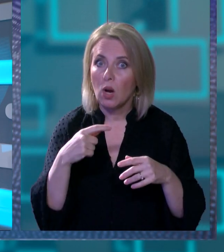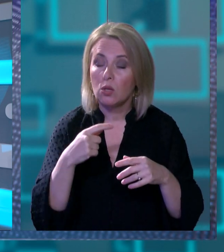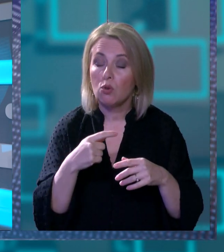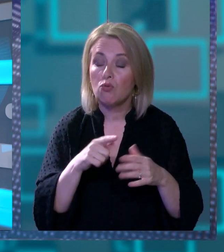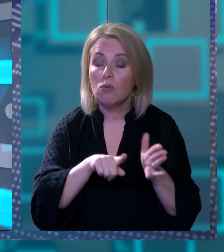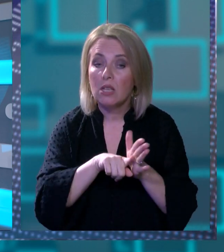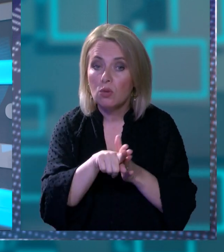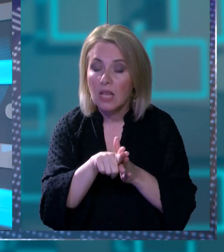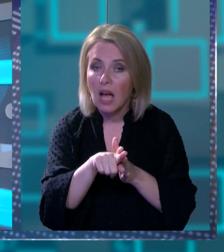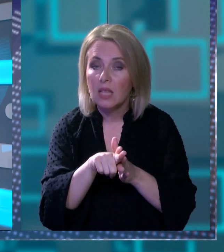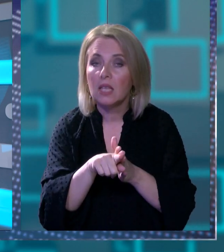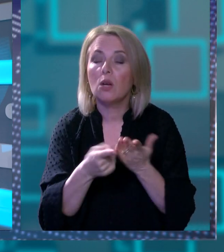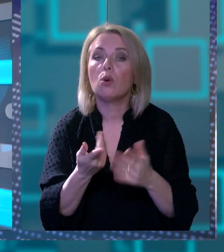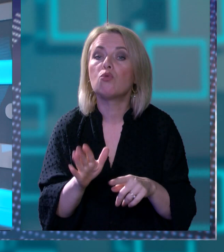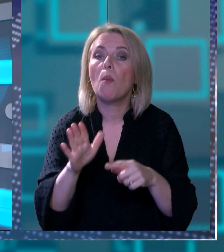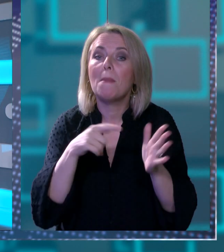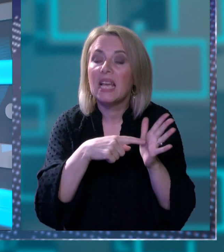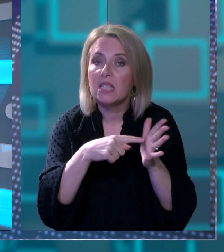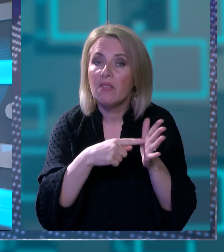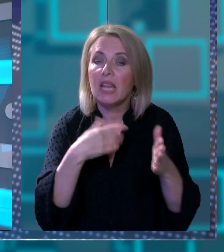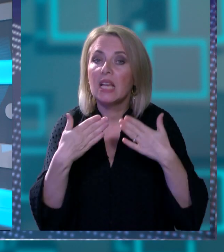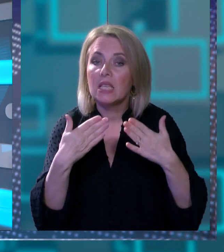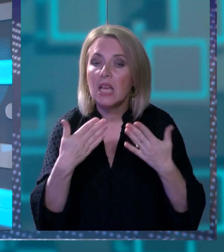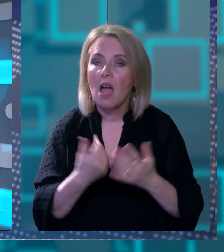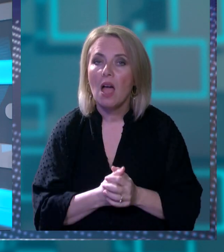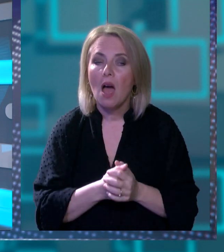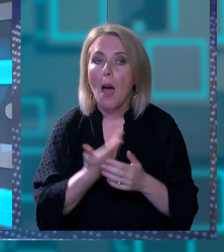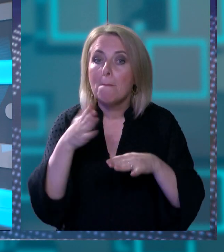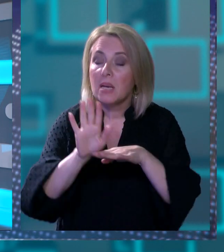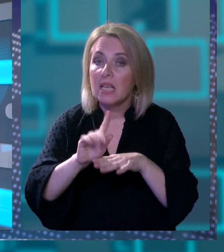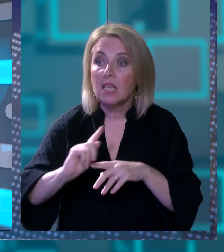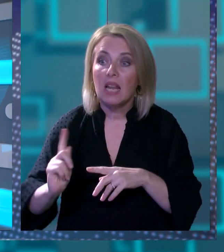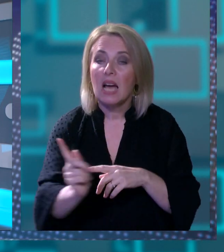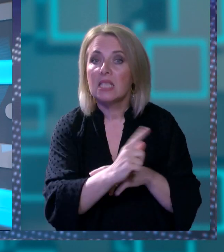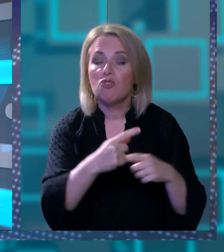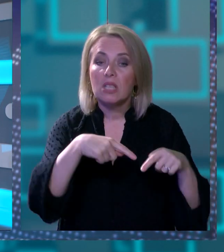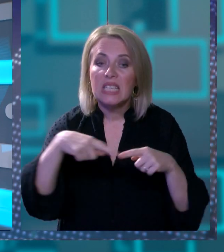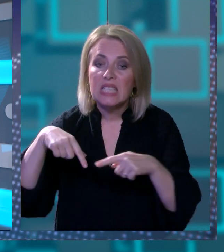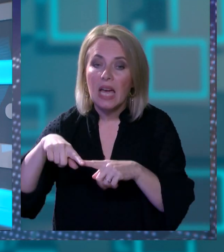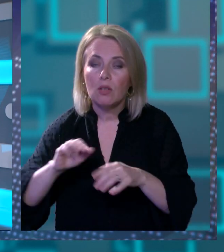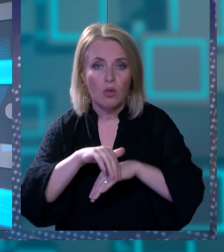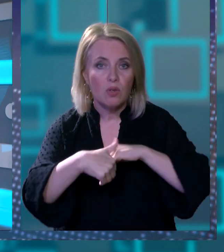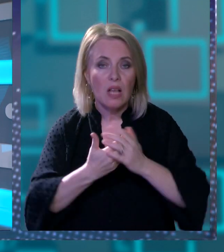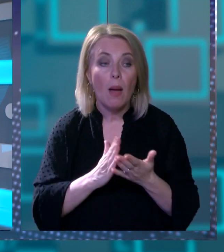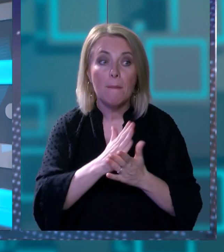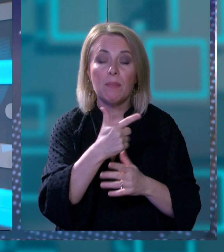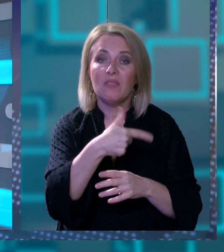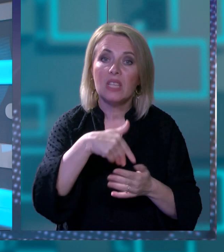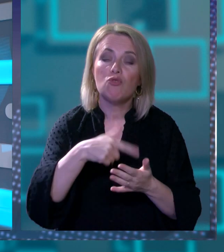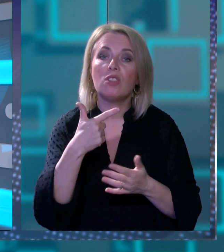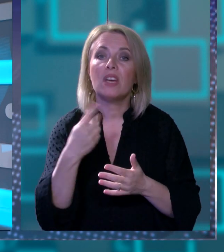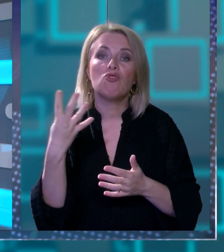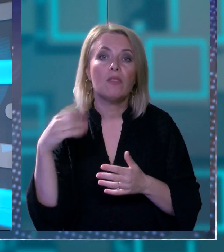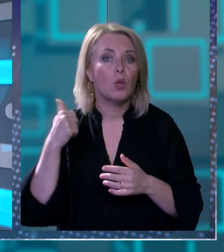Skupštine turističke zajednice Dubrovačko-neretvanske županije. Predstavnici svih sektora prilično su zadovoljni, a prema